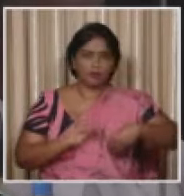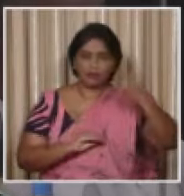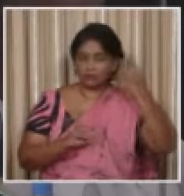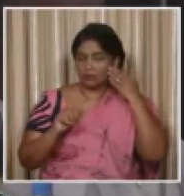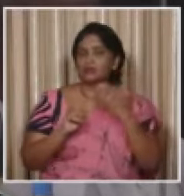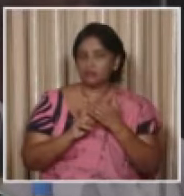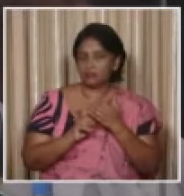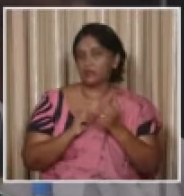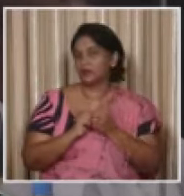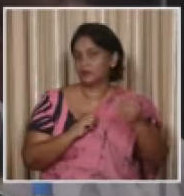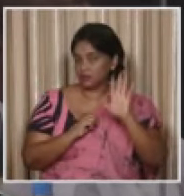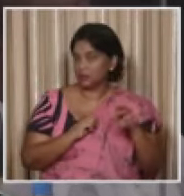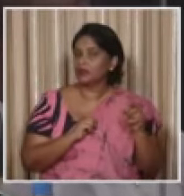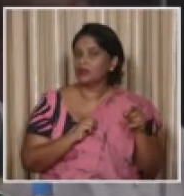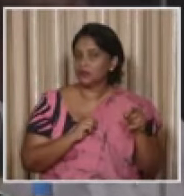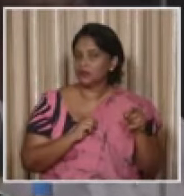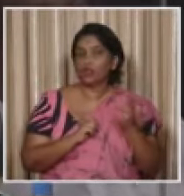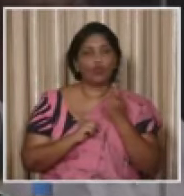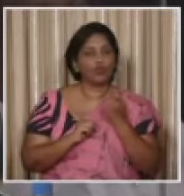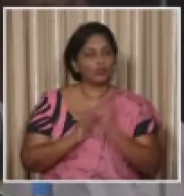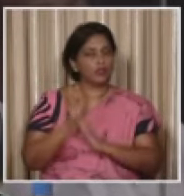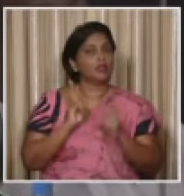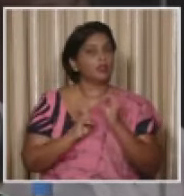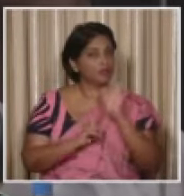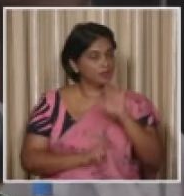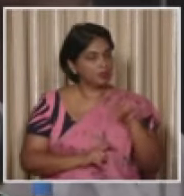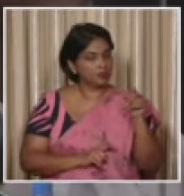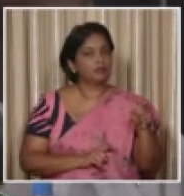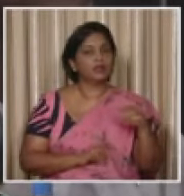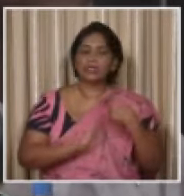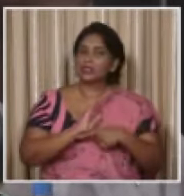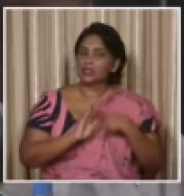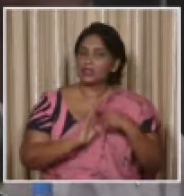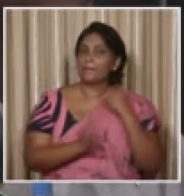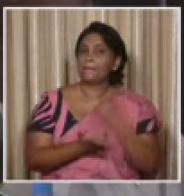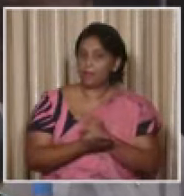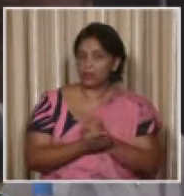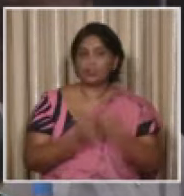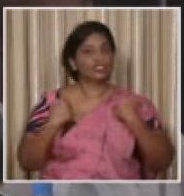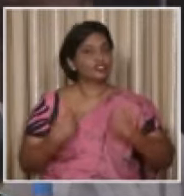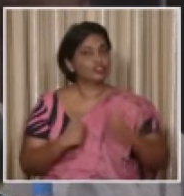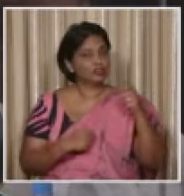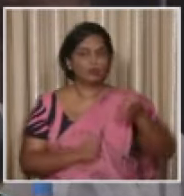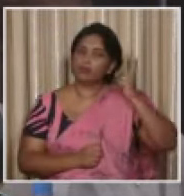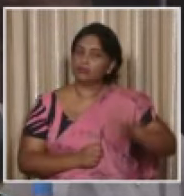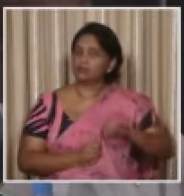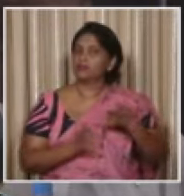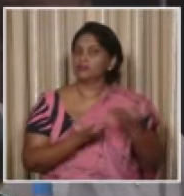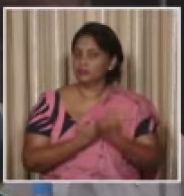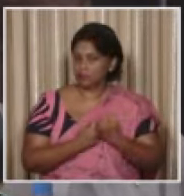සඳහා සලකා බැලීම සඳහා මුදල් අමාත්‍යවරයා විසින් ශ්‍රී ලංකා මහ බැංකුවේ අධිපතිවරයාගේ එකඟත්වය